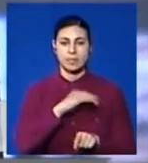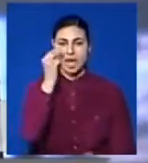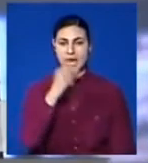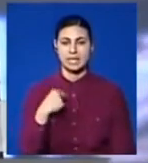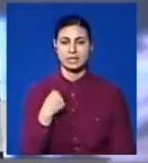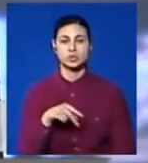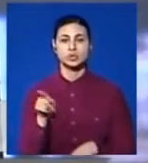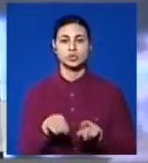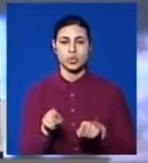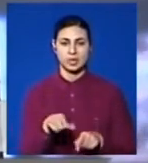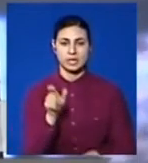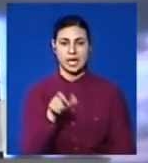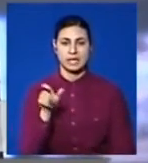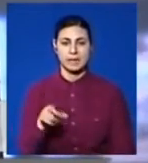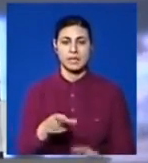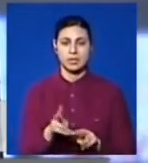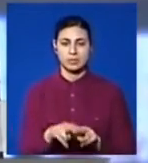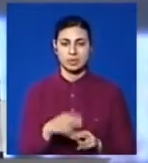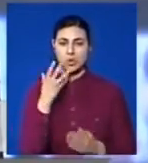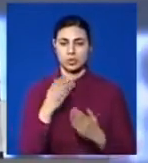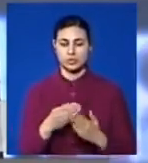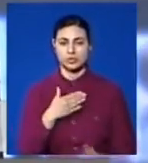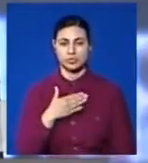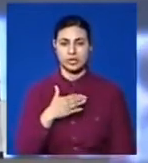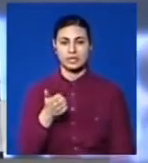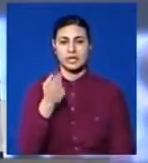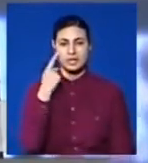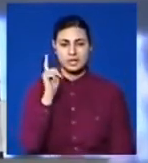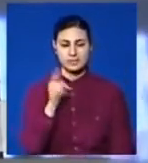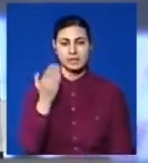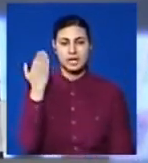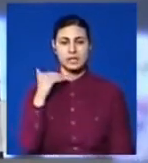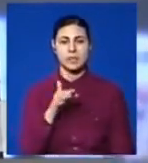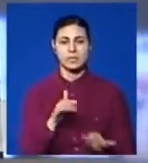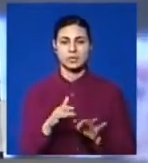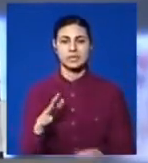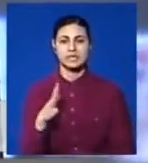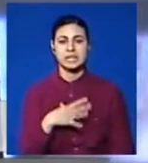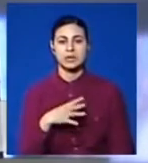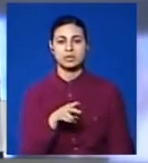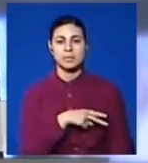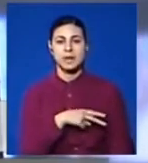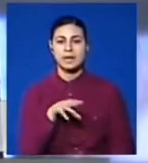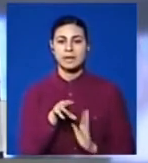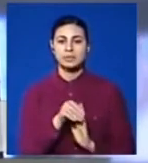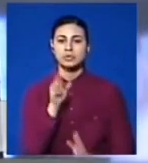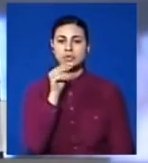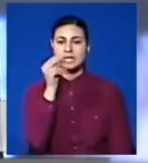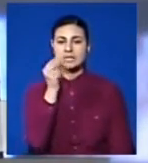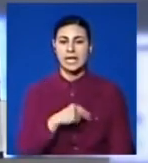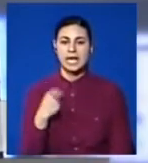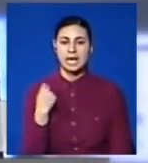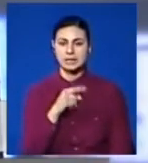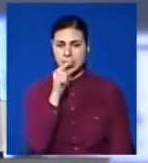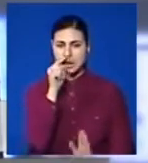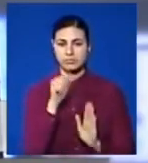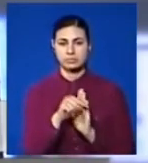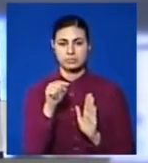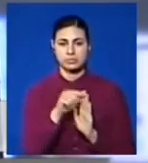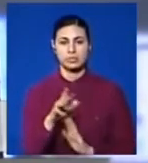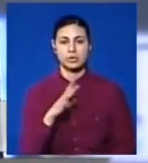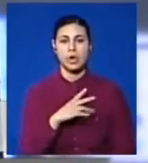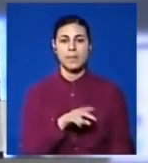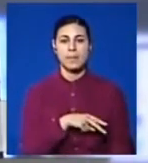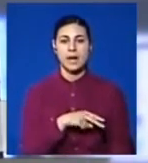ეკლესიის ზოგიერთი მესეურები, იმიტომ რომ ჩვენ გვახსოვს არაერთი პროცესი იგივე საქართველოს პარლამენტში, როდესაც ეკლესია ჩარეულა